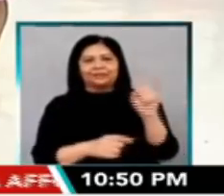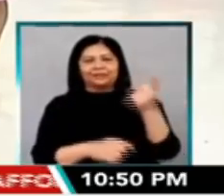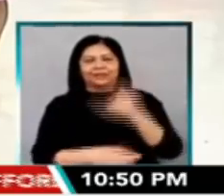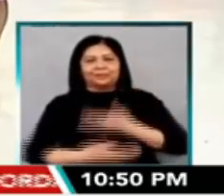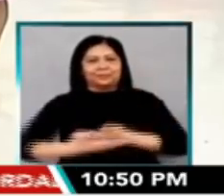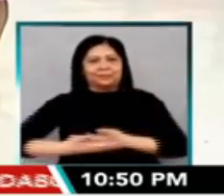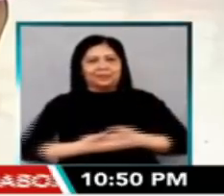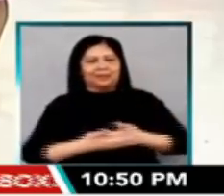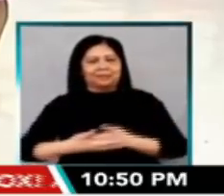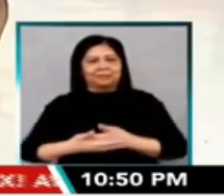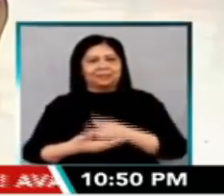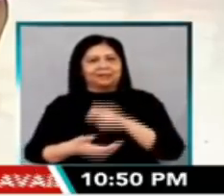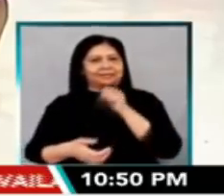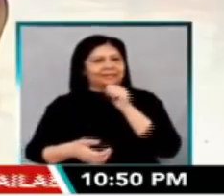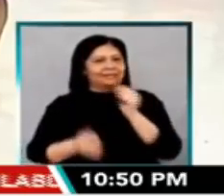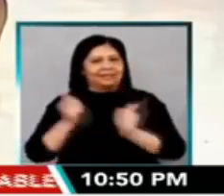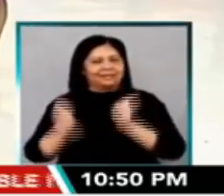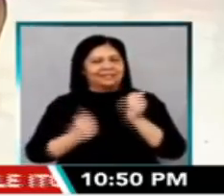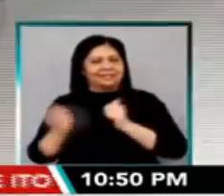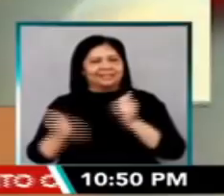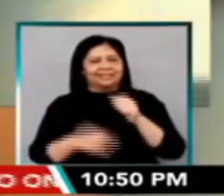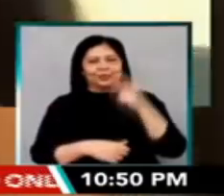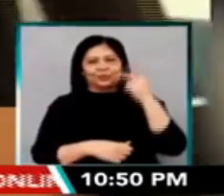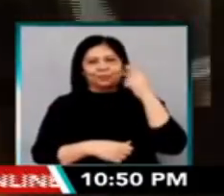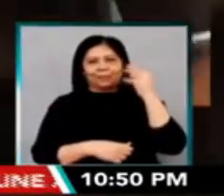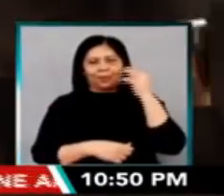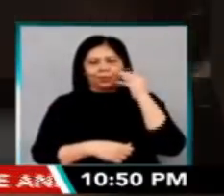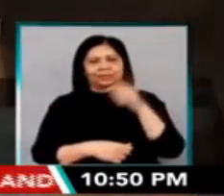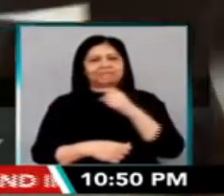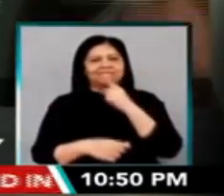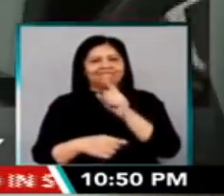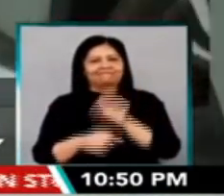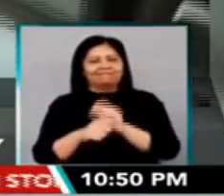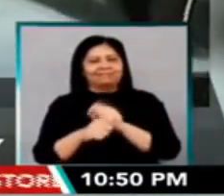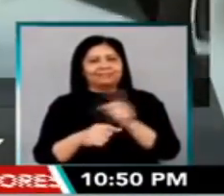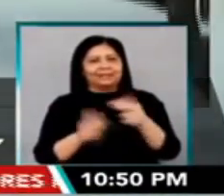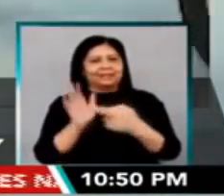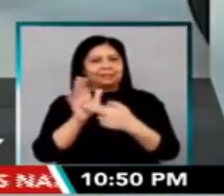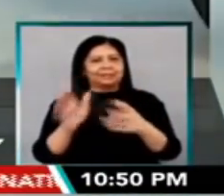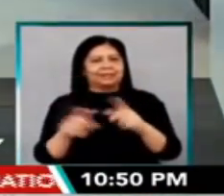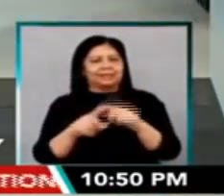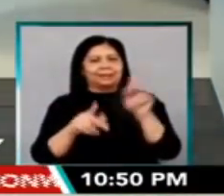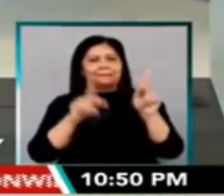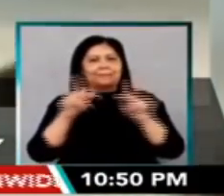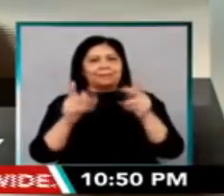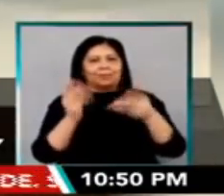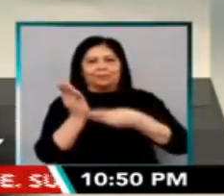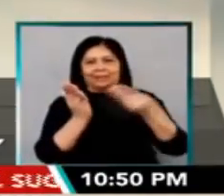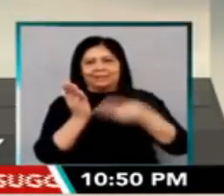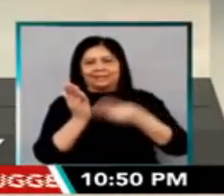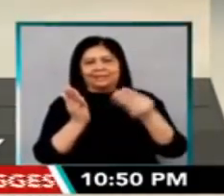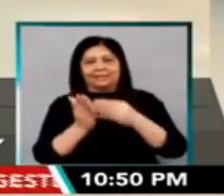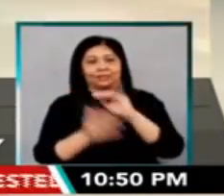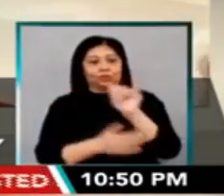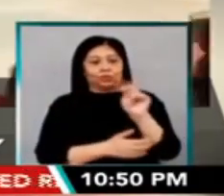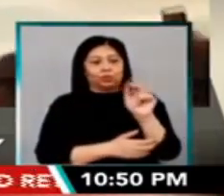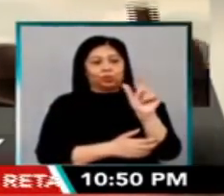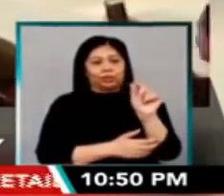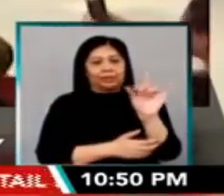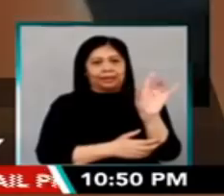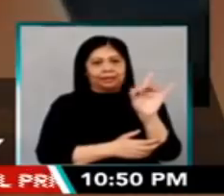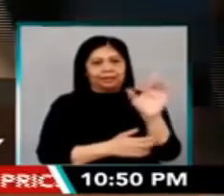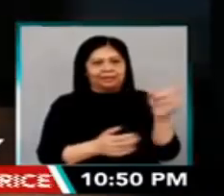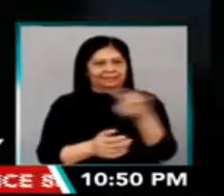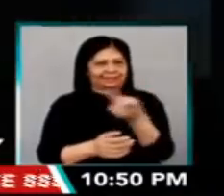director na si Cook Maroney. Kinumpirma ito ng kanilang representative sa People Magazine. June 2018 nang maling si Jennifer